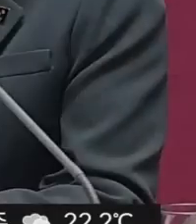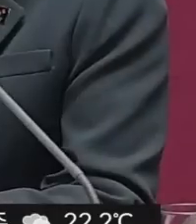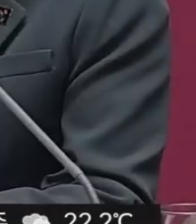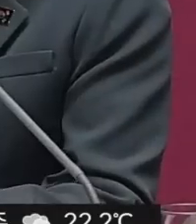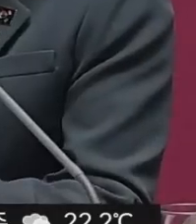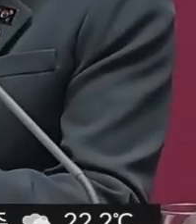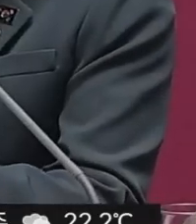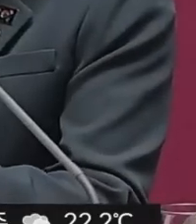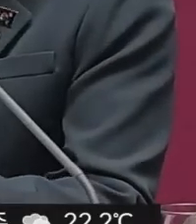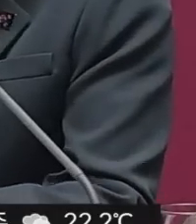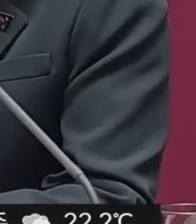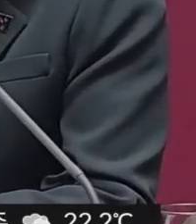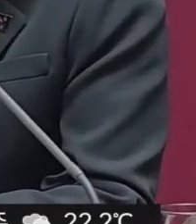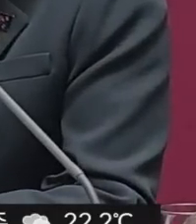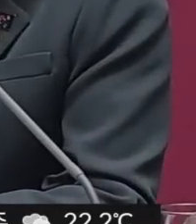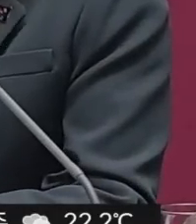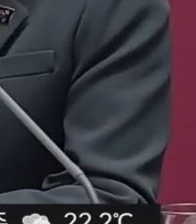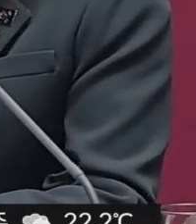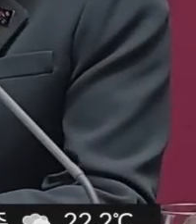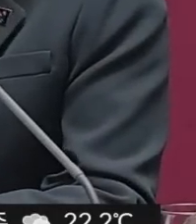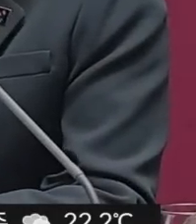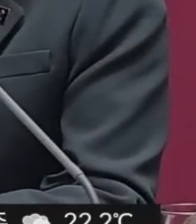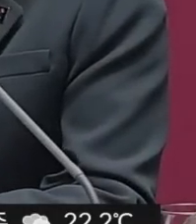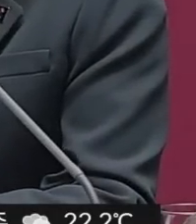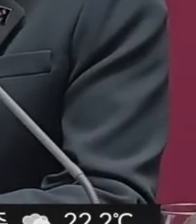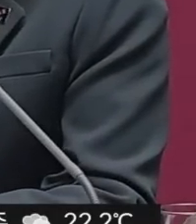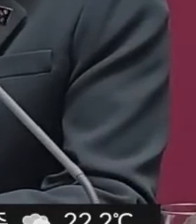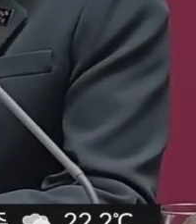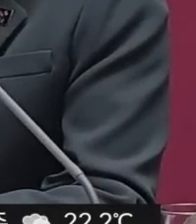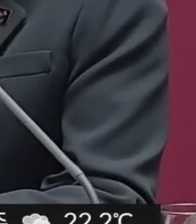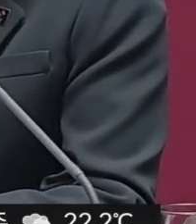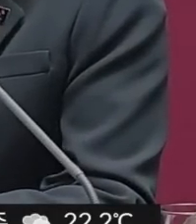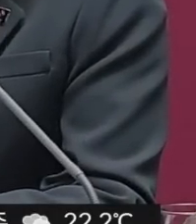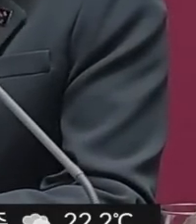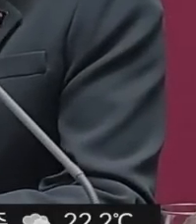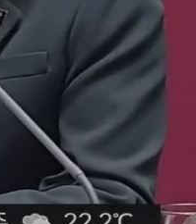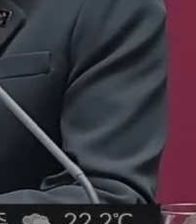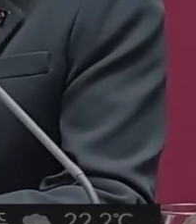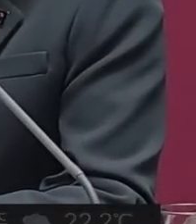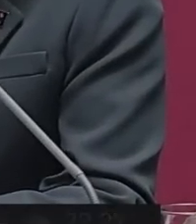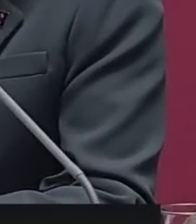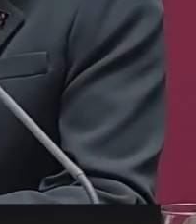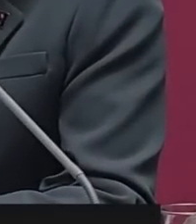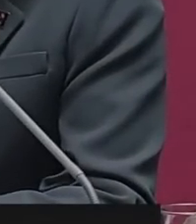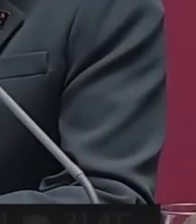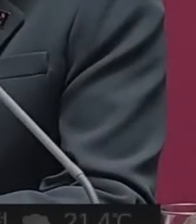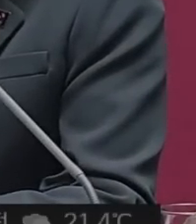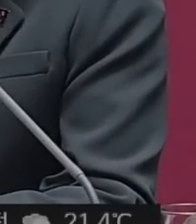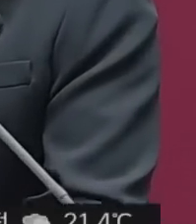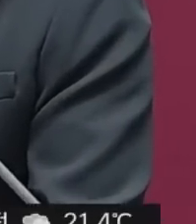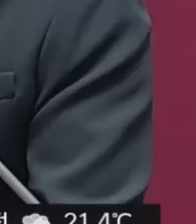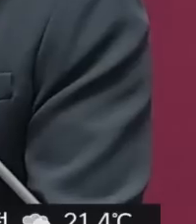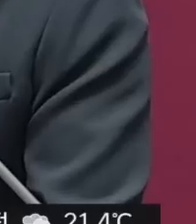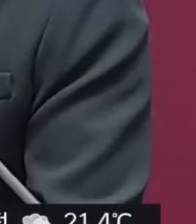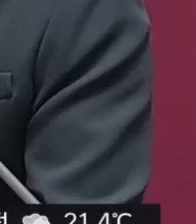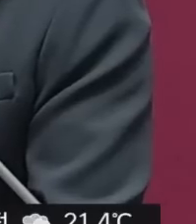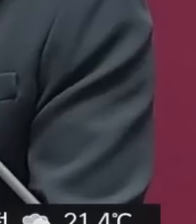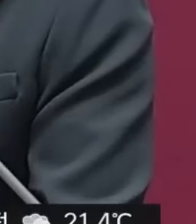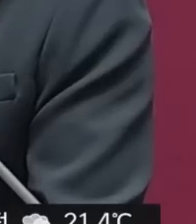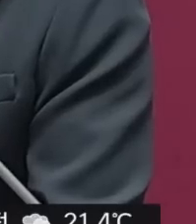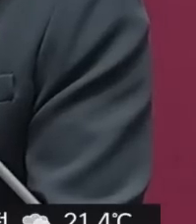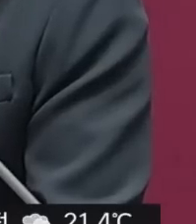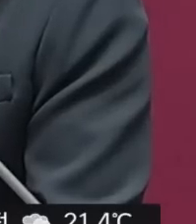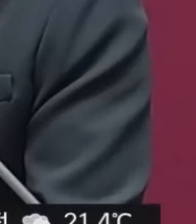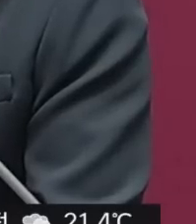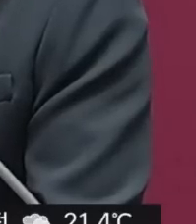부력적으로 이렇게 해법을 갖다가 맞췄으면 그 다음에는 우리가 일본에게 받아가야 될 게 있지 않겠습니까? 후쿠시마 문제